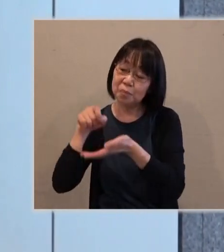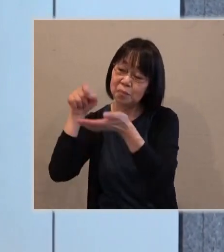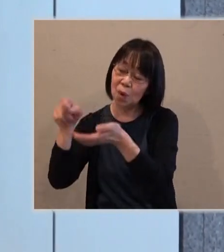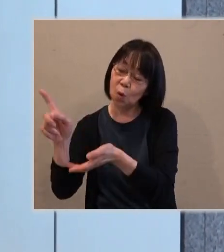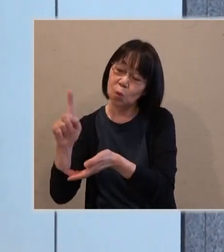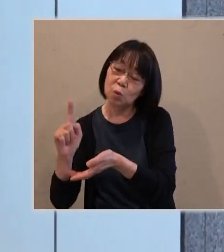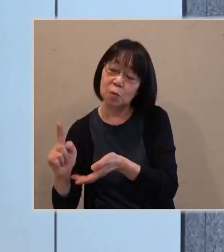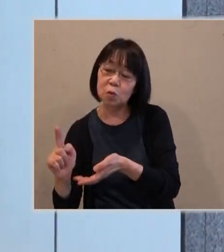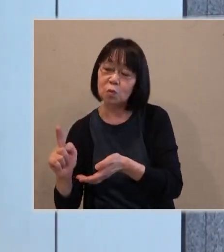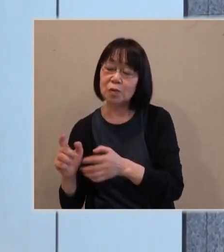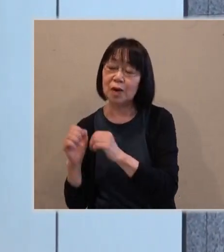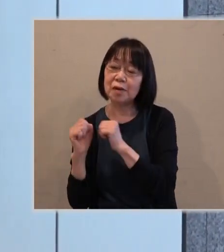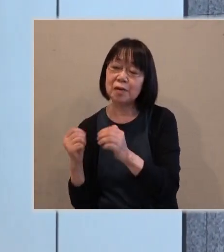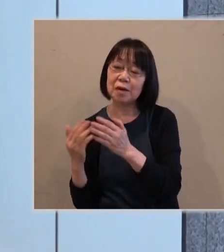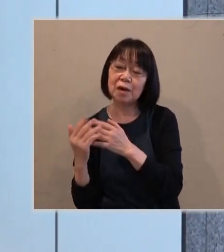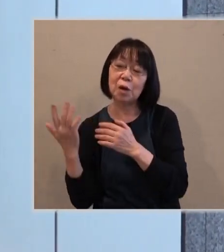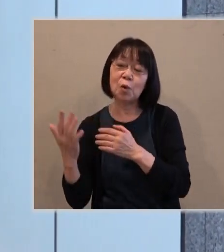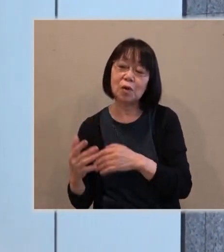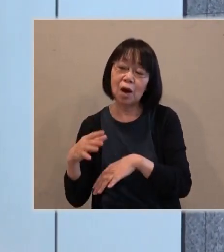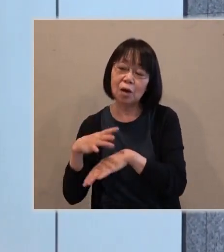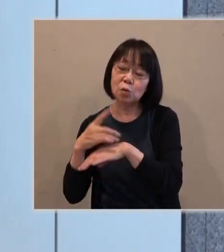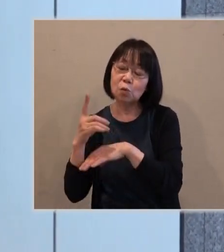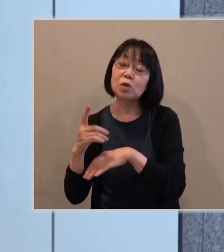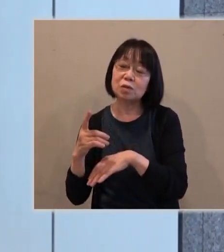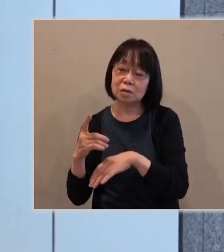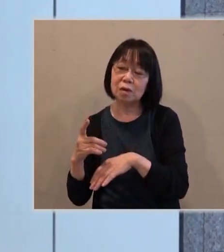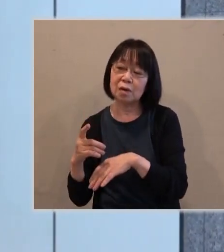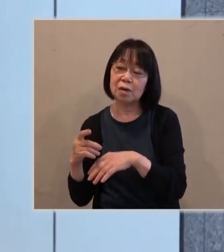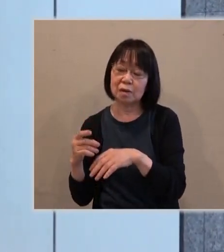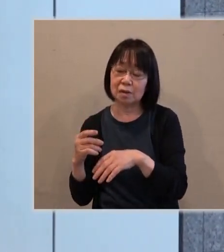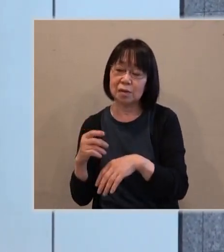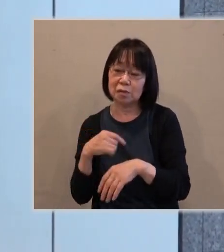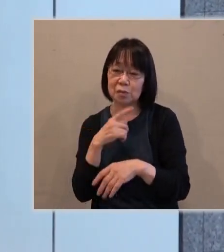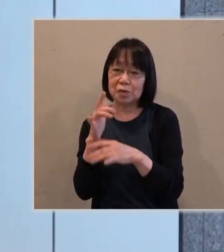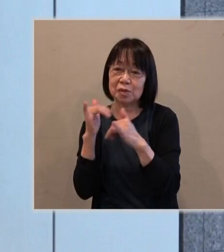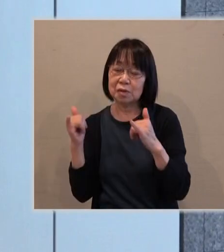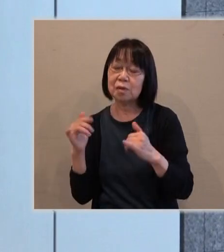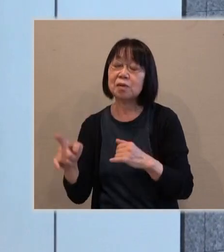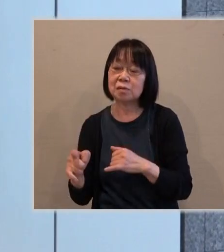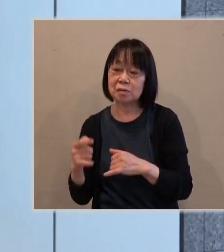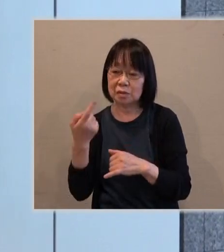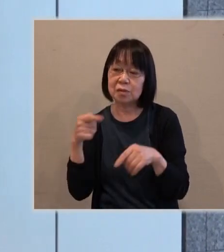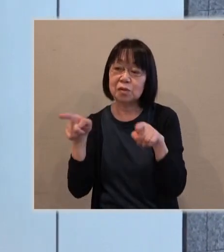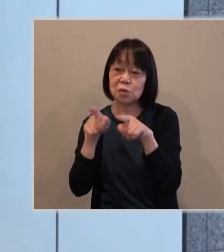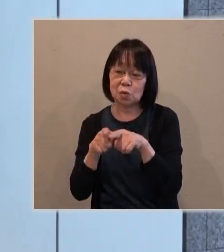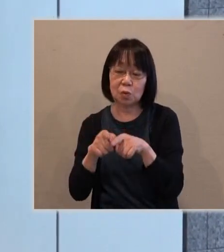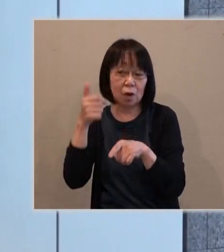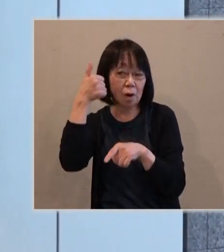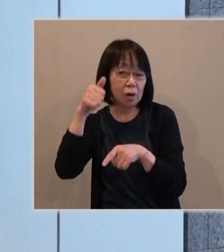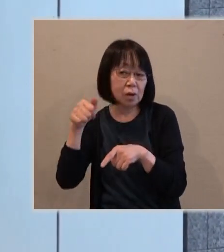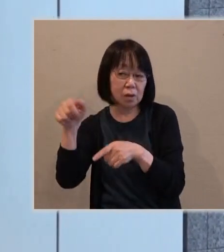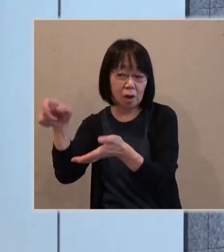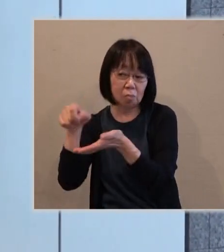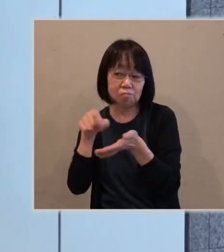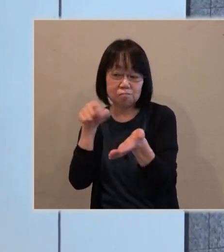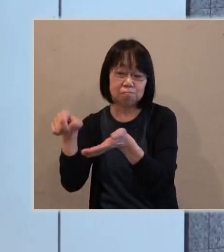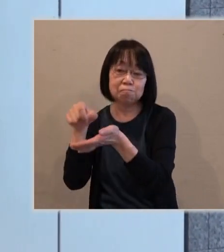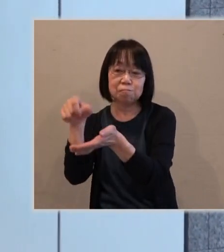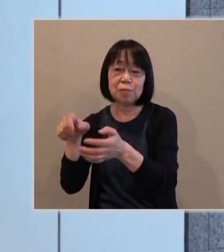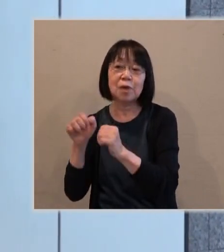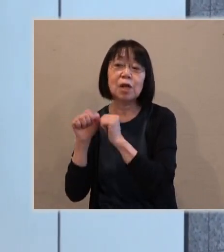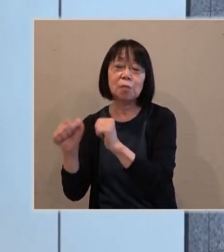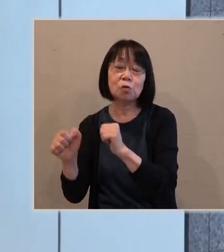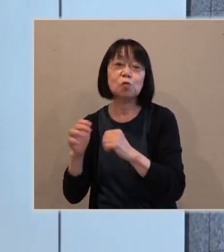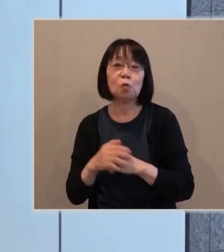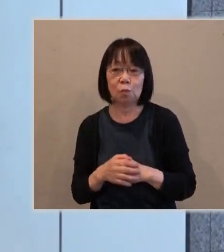、別にそれやったこともないし初心者だし一緒にアイデア出しながらやりましょうっていうような、なんかバックグラウンドは違うんだけどその場では同